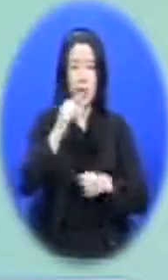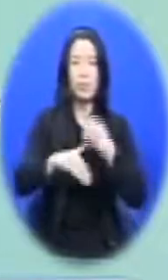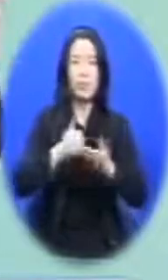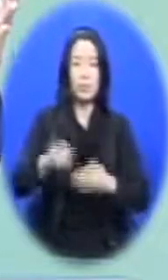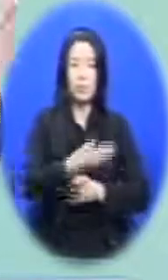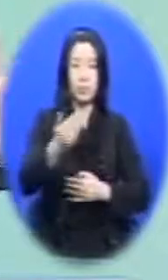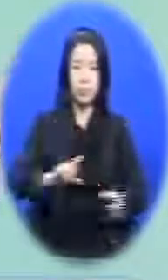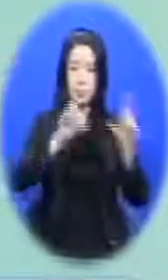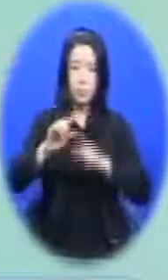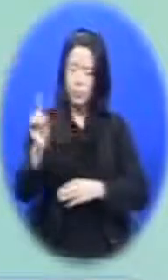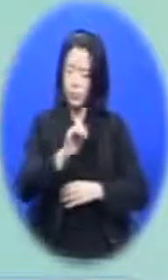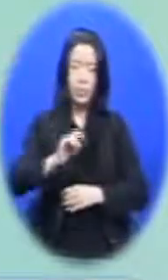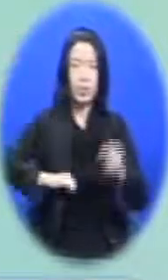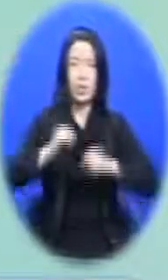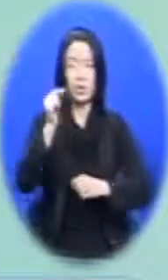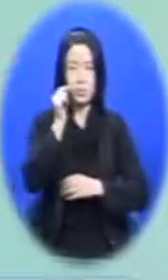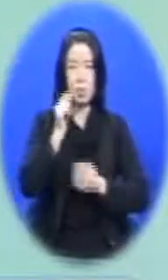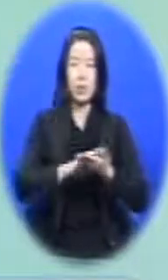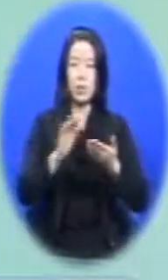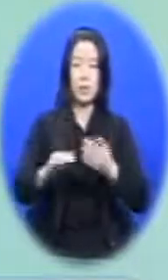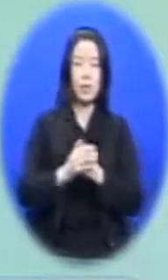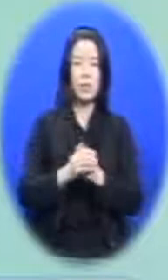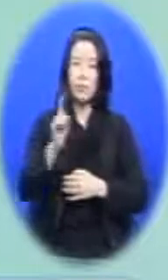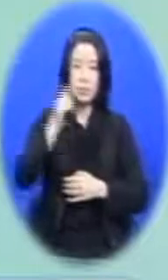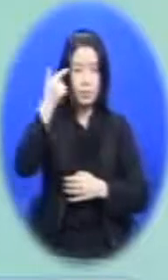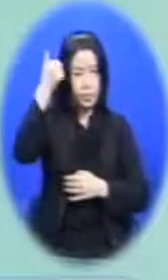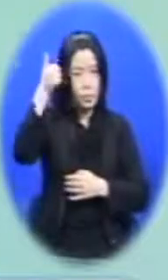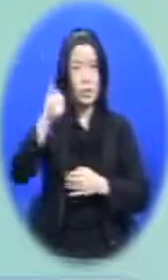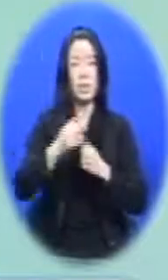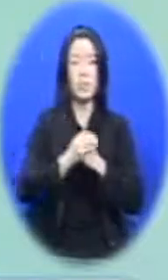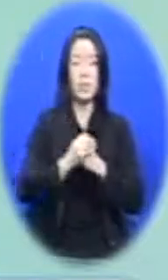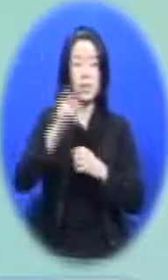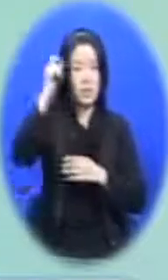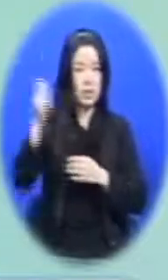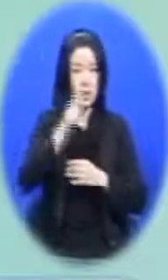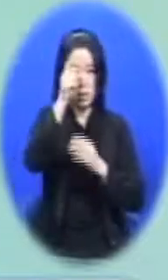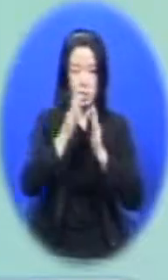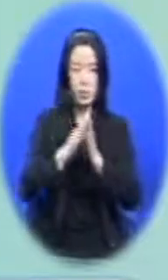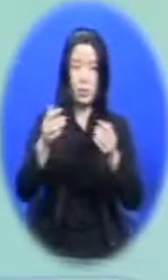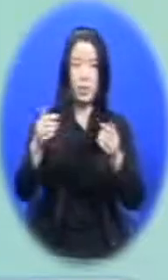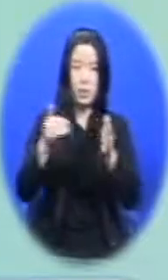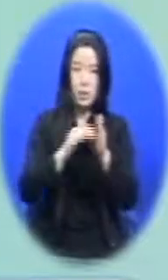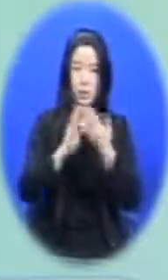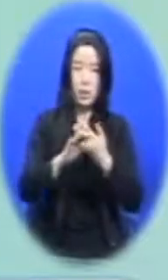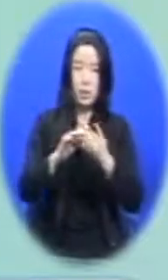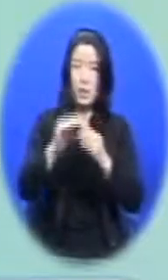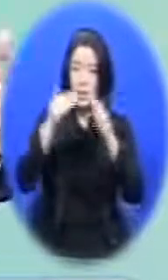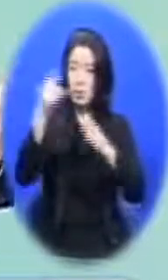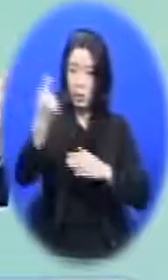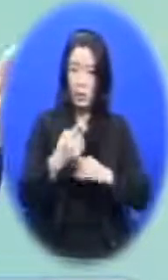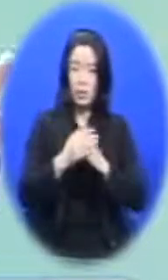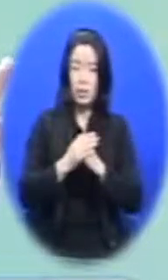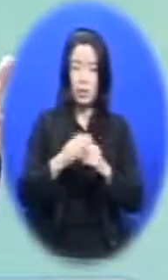삶에 아무것도 역사를 못하세요. 어느 목사님이 새벽기도 끝나고 집에 왔더니 집이